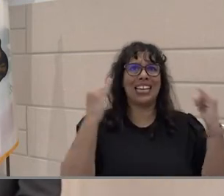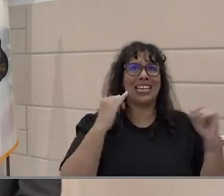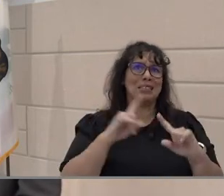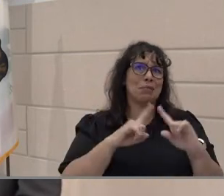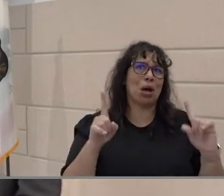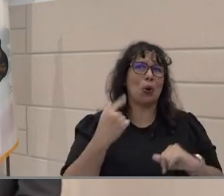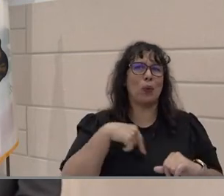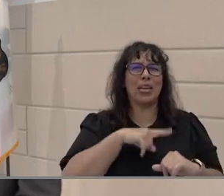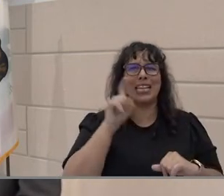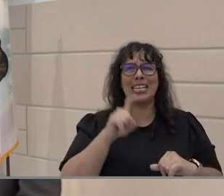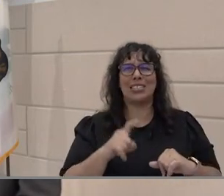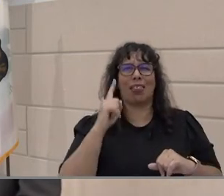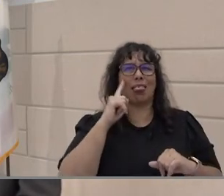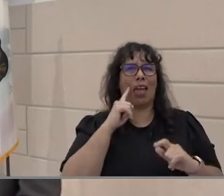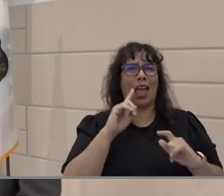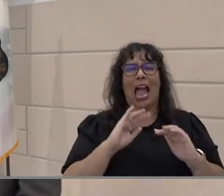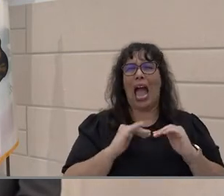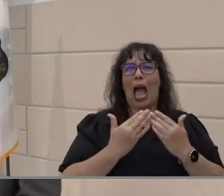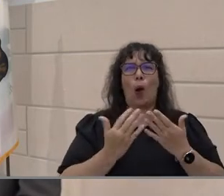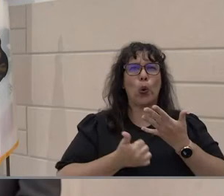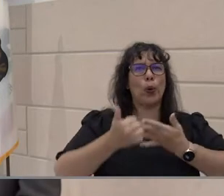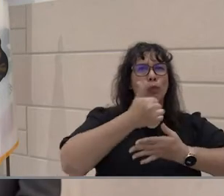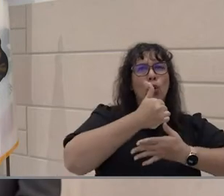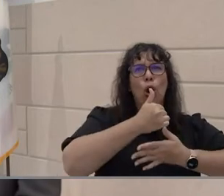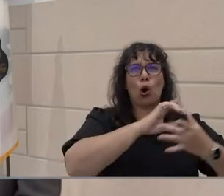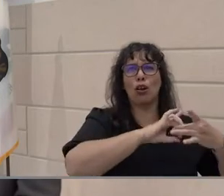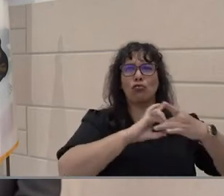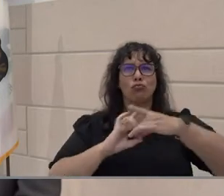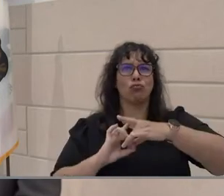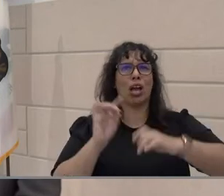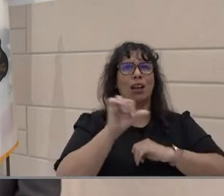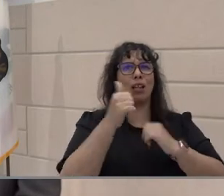ការណ៍ដែលមានទាំងអស់នឹង60ទំព័រ